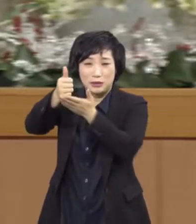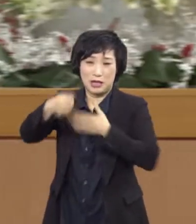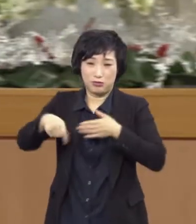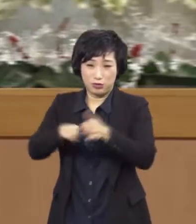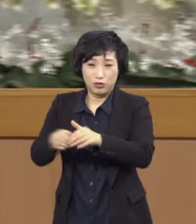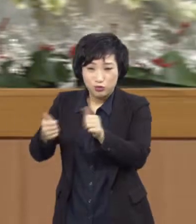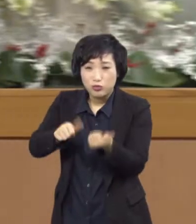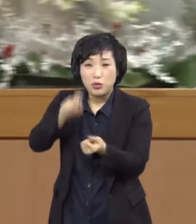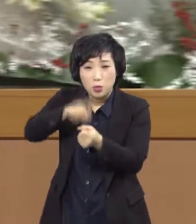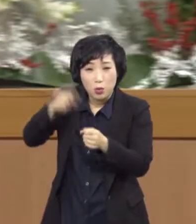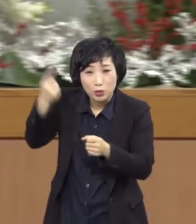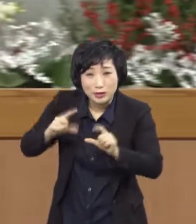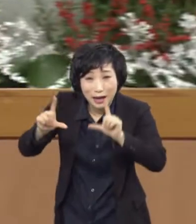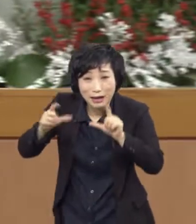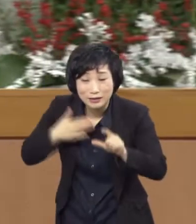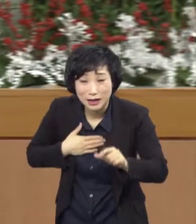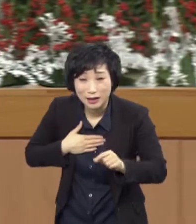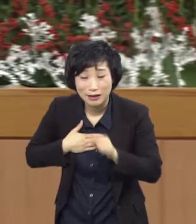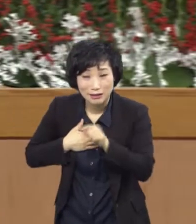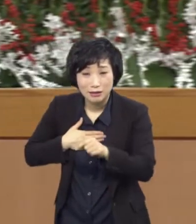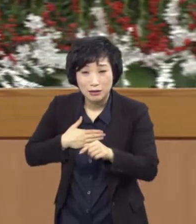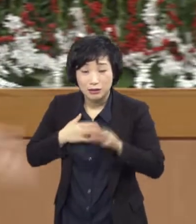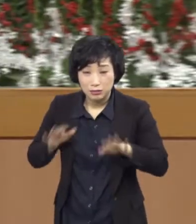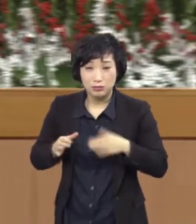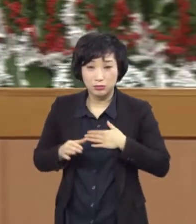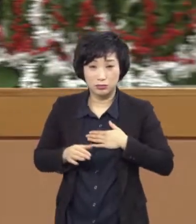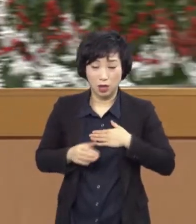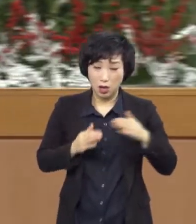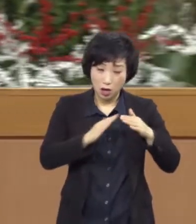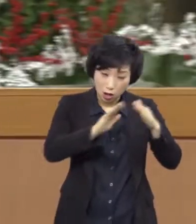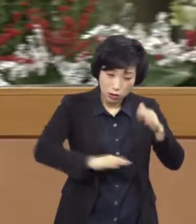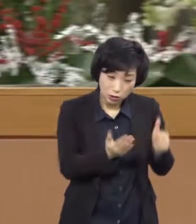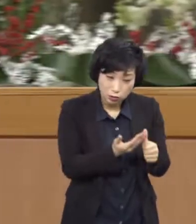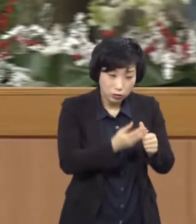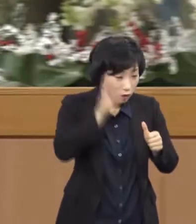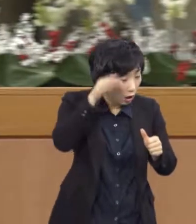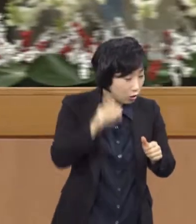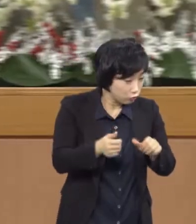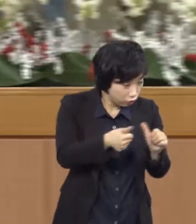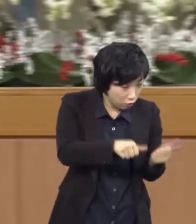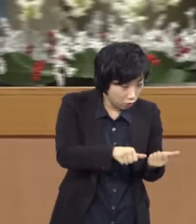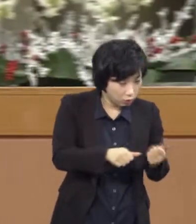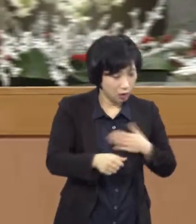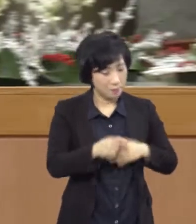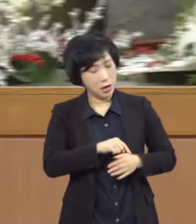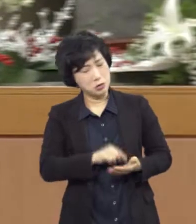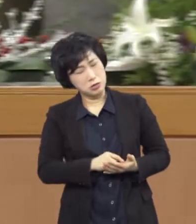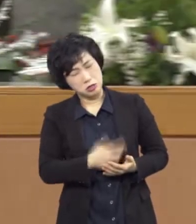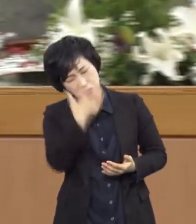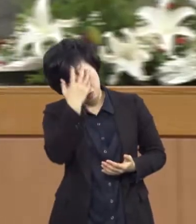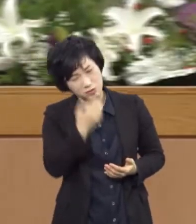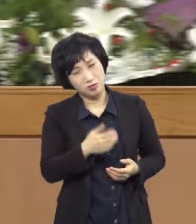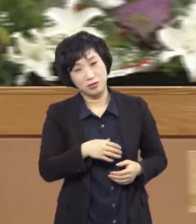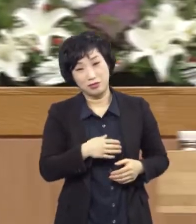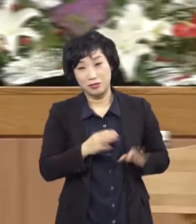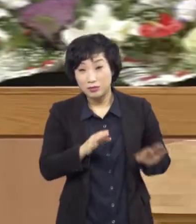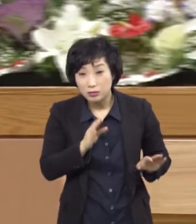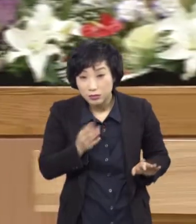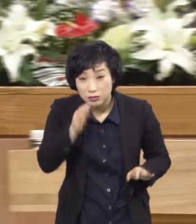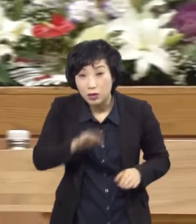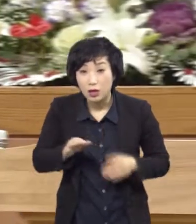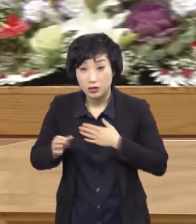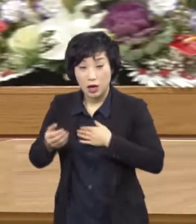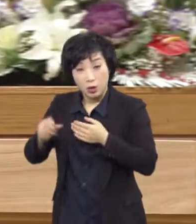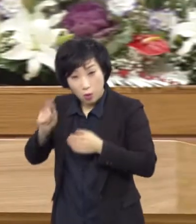죽으러 왔건만 죽으러 왔다면 우리 집 개가 죽어도 내가 심란하고 마음 편하지 않을진데 내 대신 나